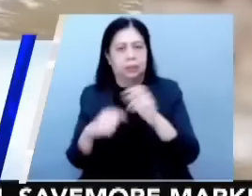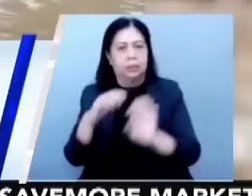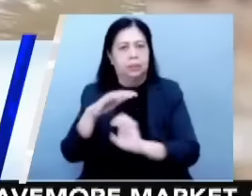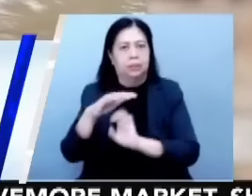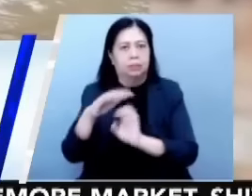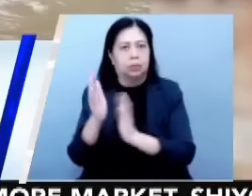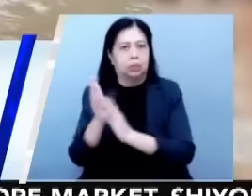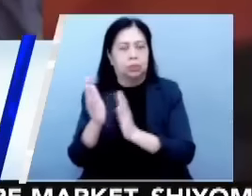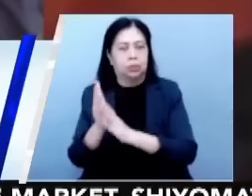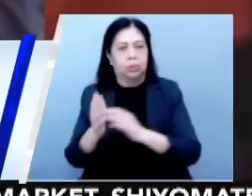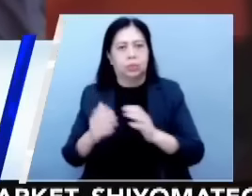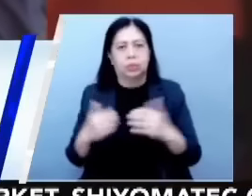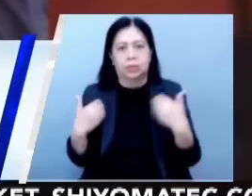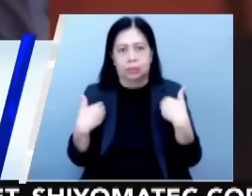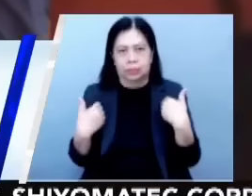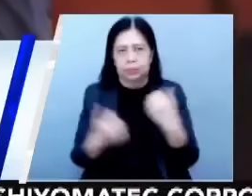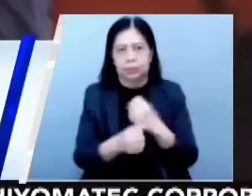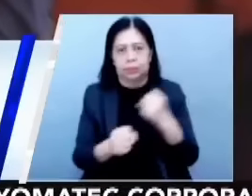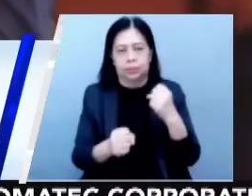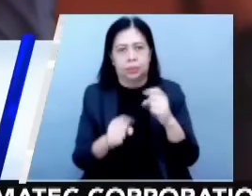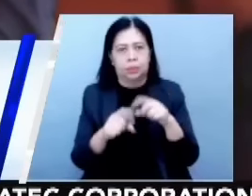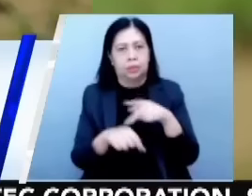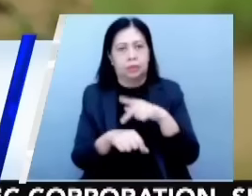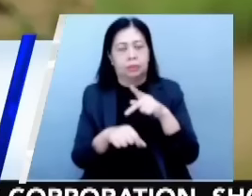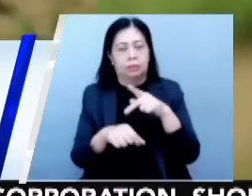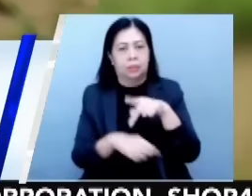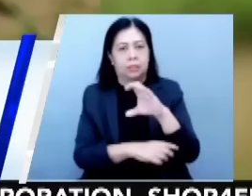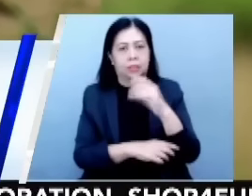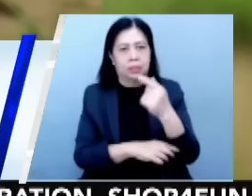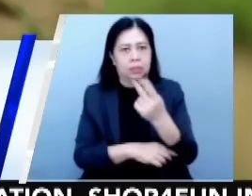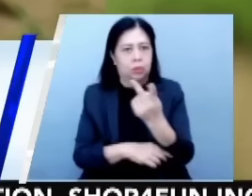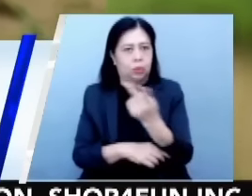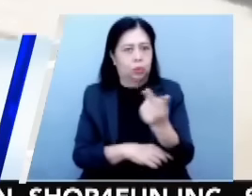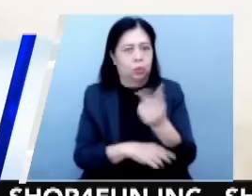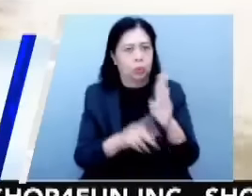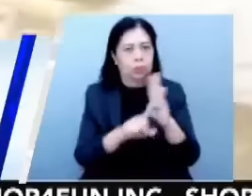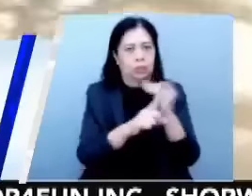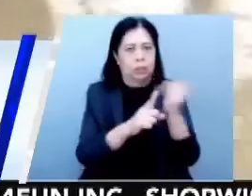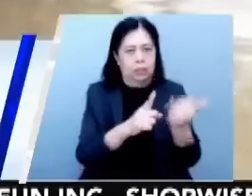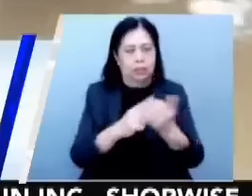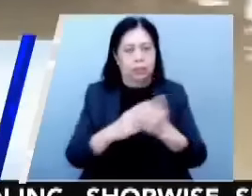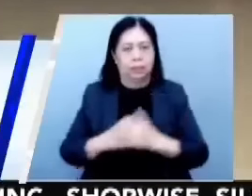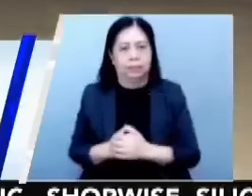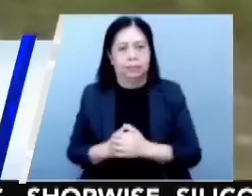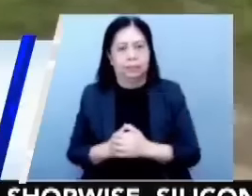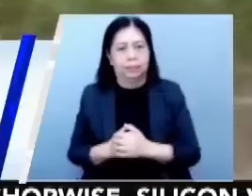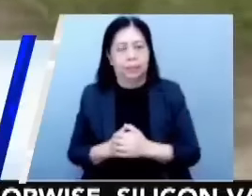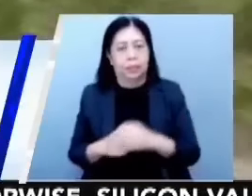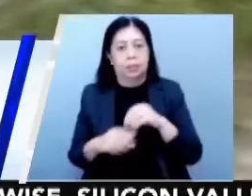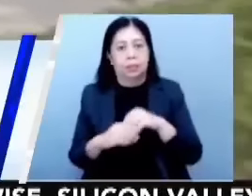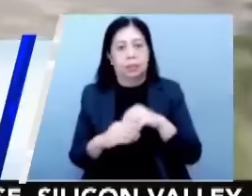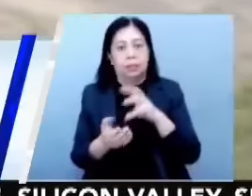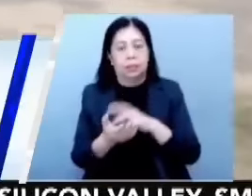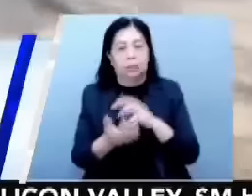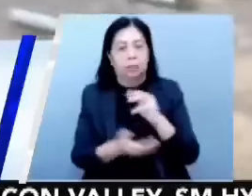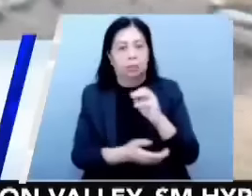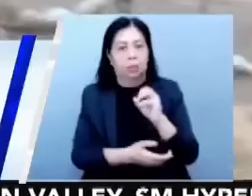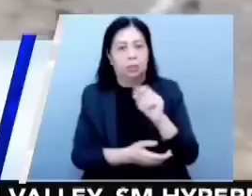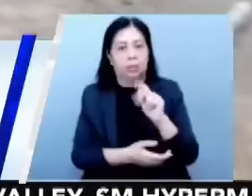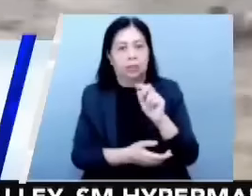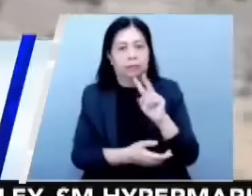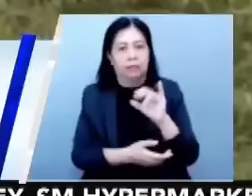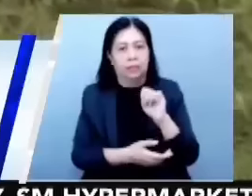din ng rescue operations ang Philippine Coast Guard sa dalawang barangay sa Maco, Davao de Oro. Sa lungsod ng Monte Vista, nalubog na ang palayang